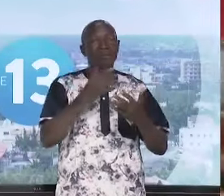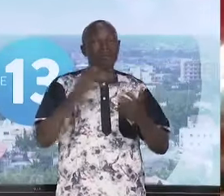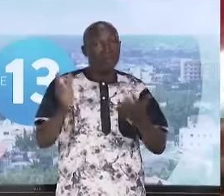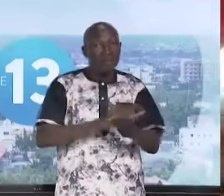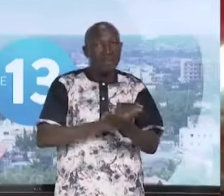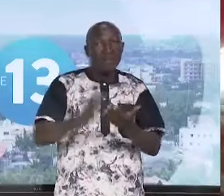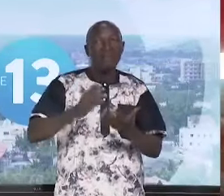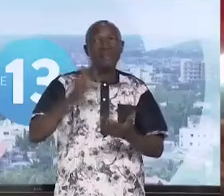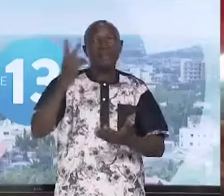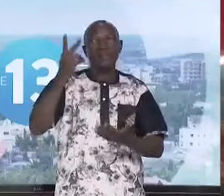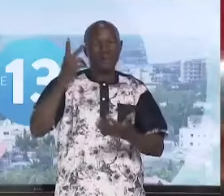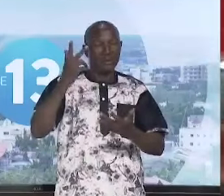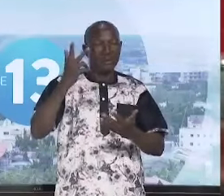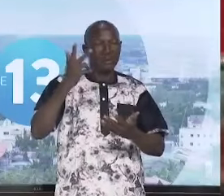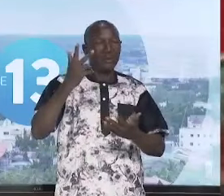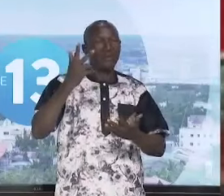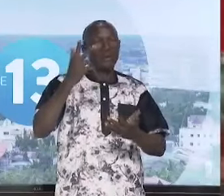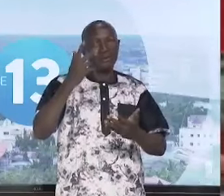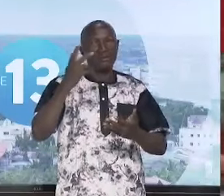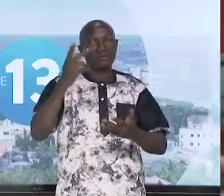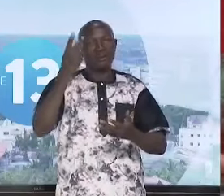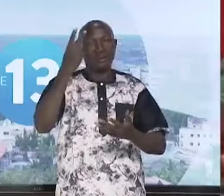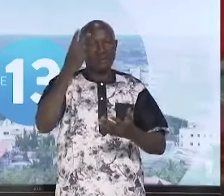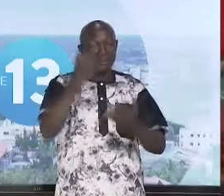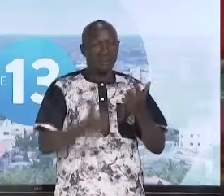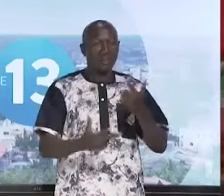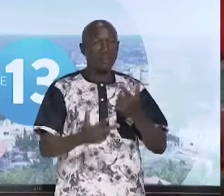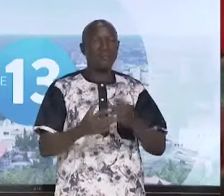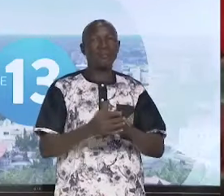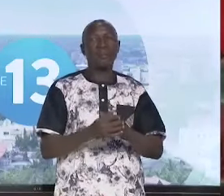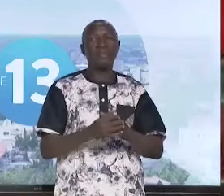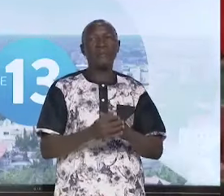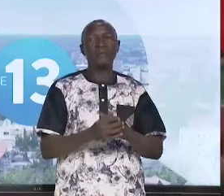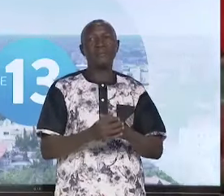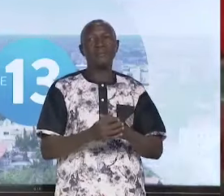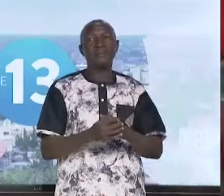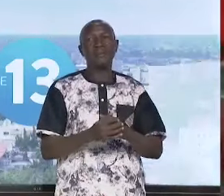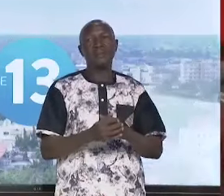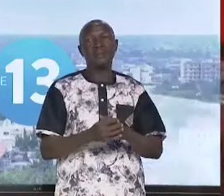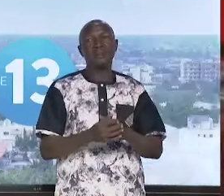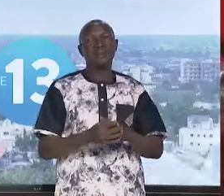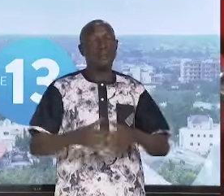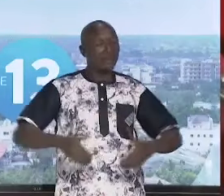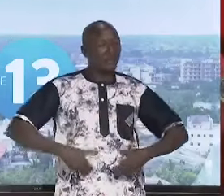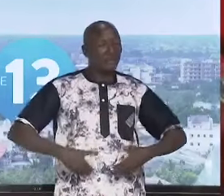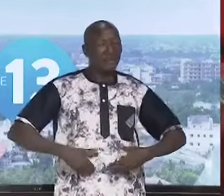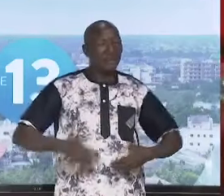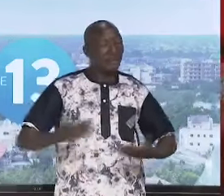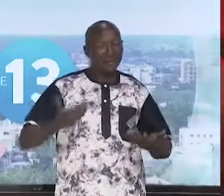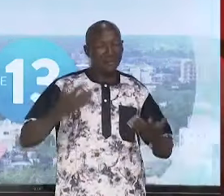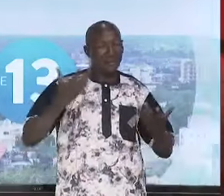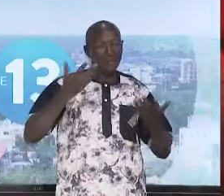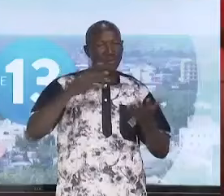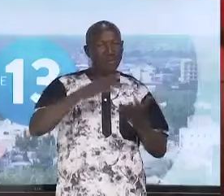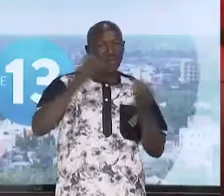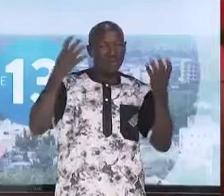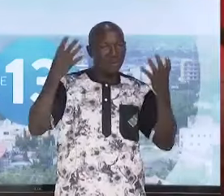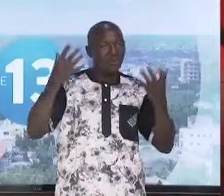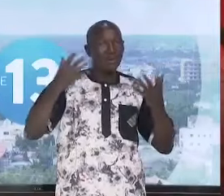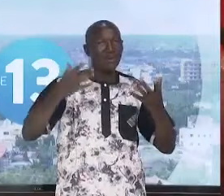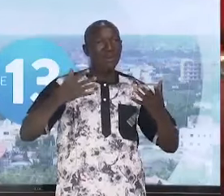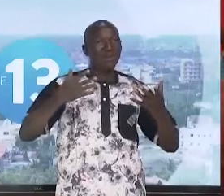tiers, hein, je pense 700 et quelques 8000. Et donc ça veut dire que la jeunesse est beaucoup inspirée. Voilà, donc il y